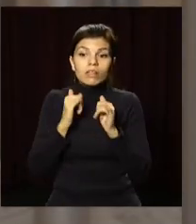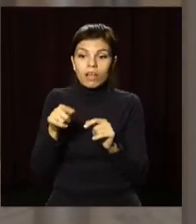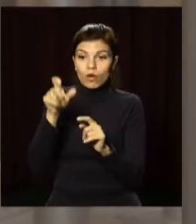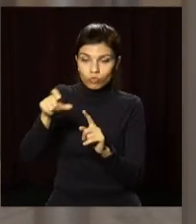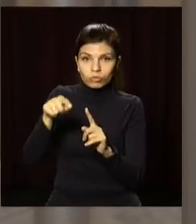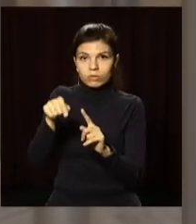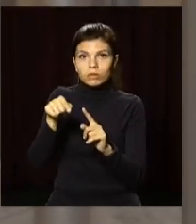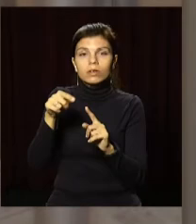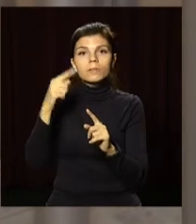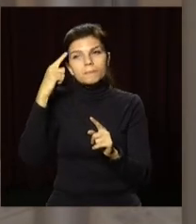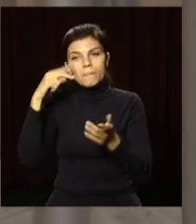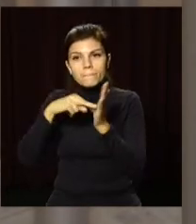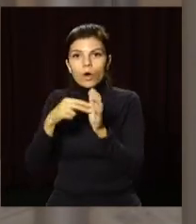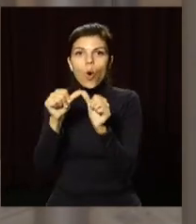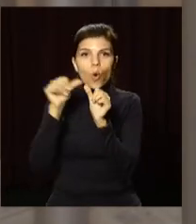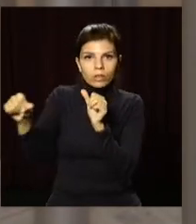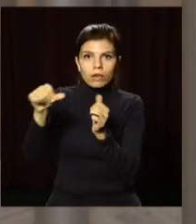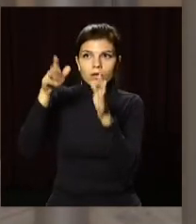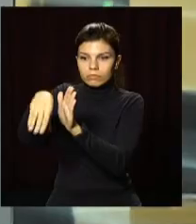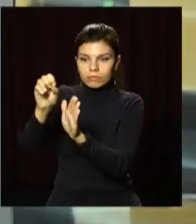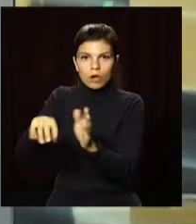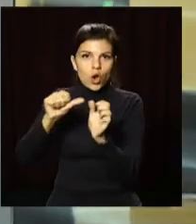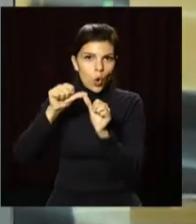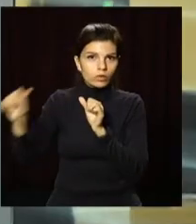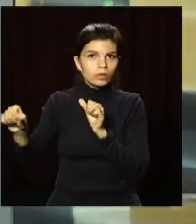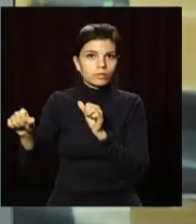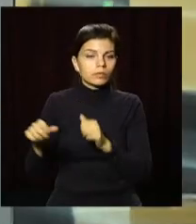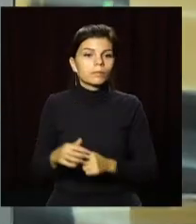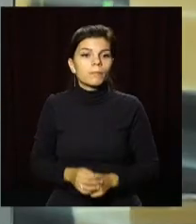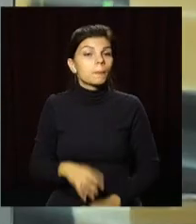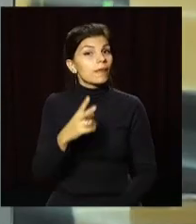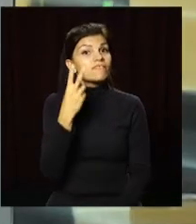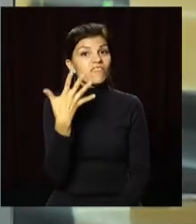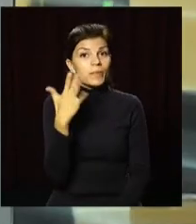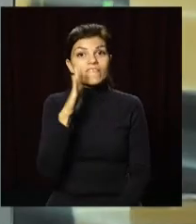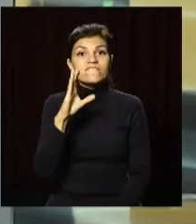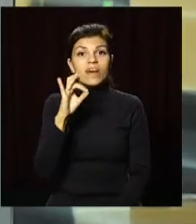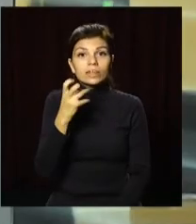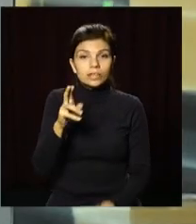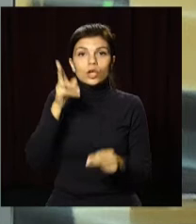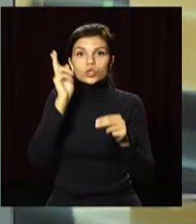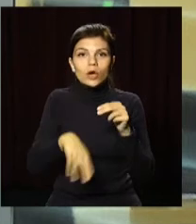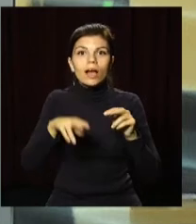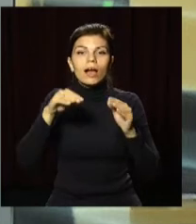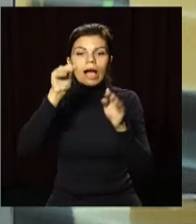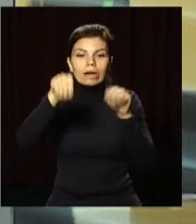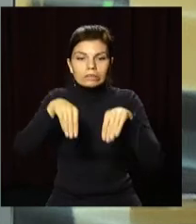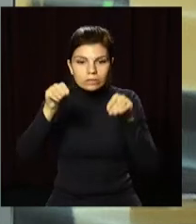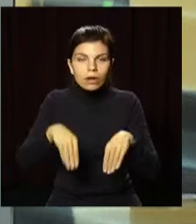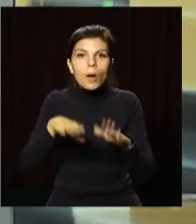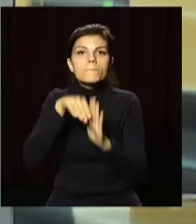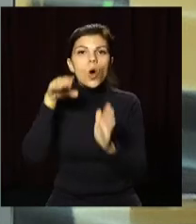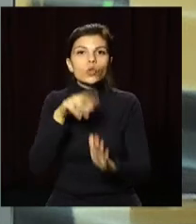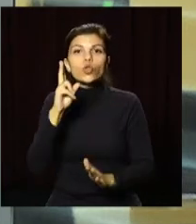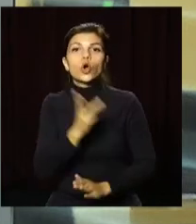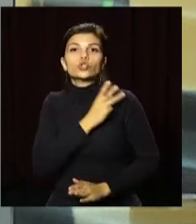виборців мають передбачити окрему кабінку та скриньку. 25 вересня завершилася реєстрація політичних партій,